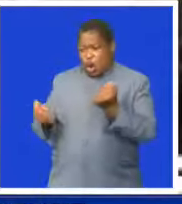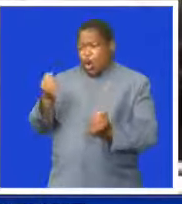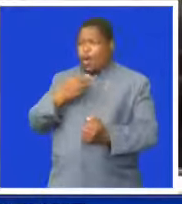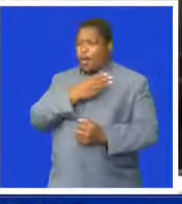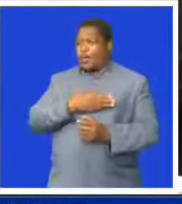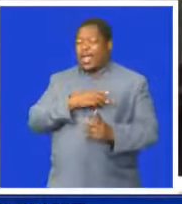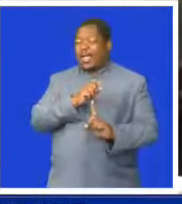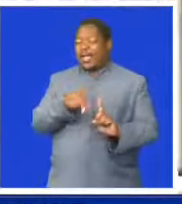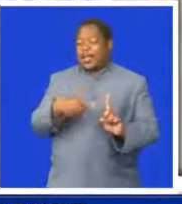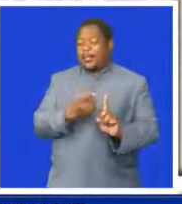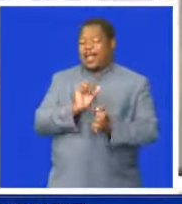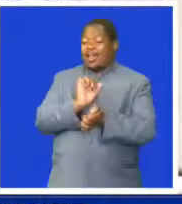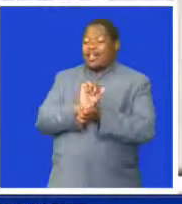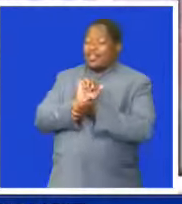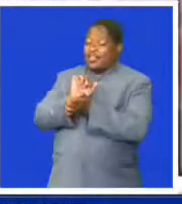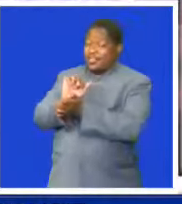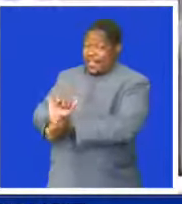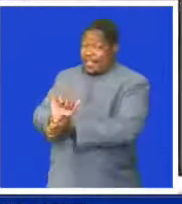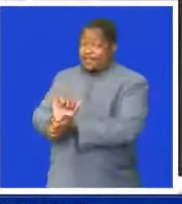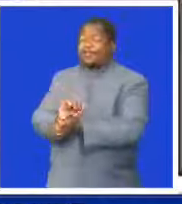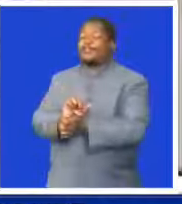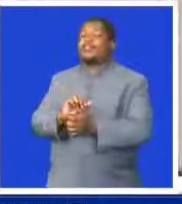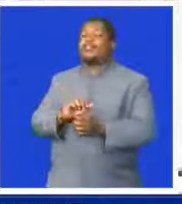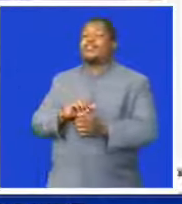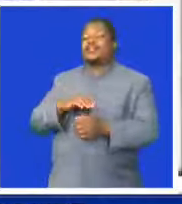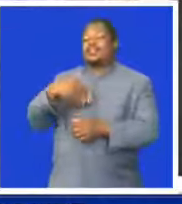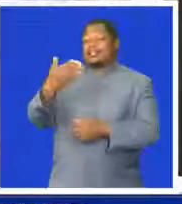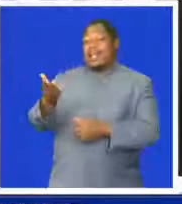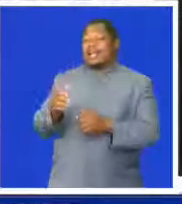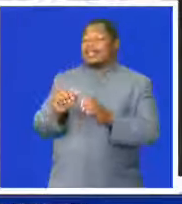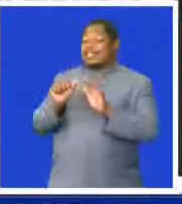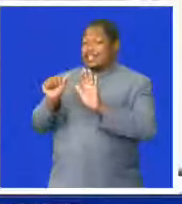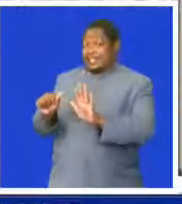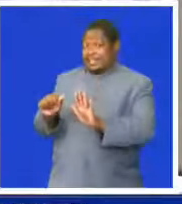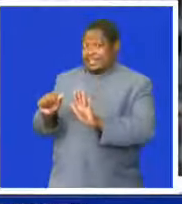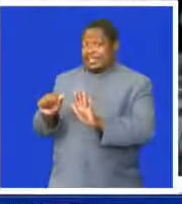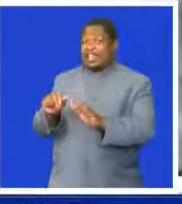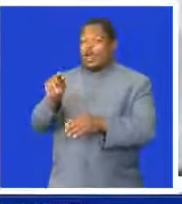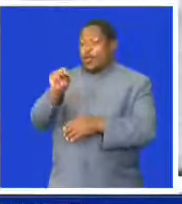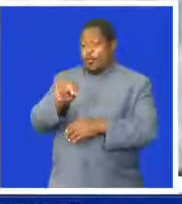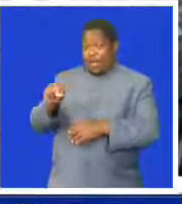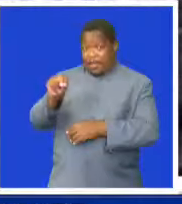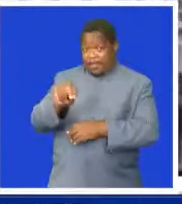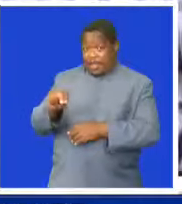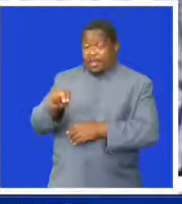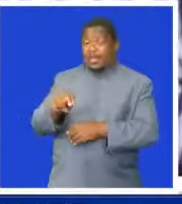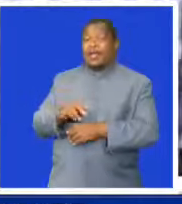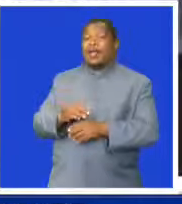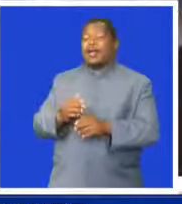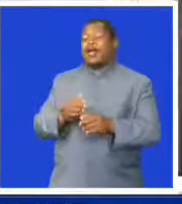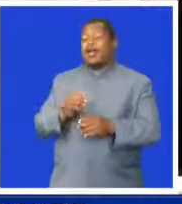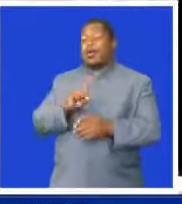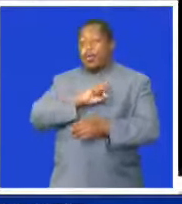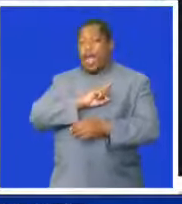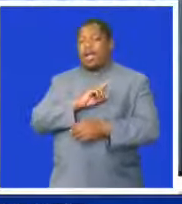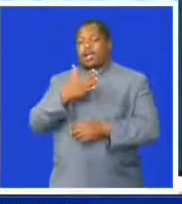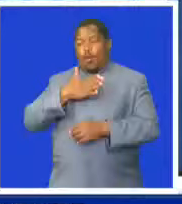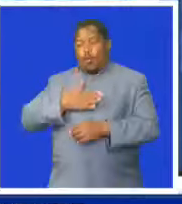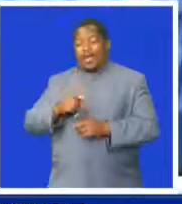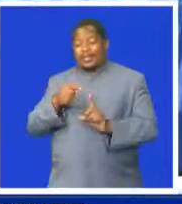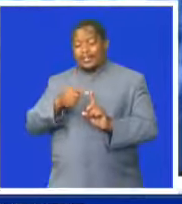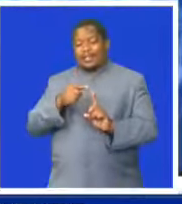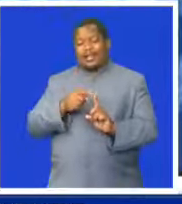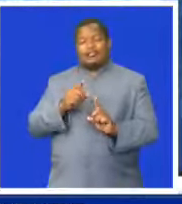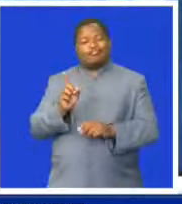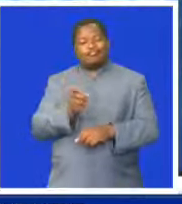ngunatisithupha enyangeni letako asamele incwadi yekumuvumela ukuthi aye enkantolo lenkulu.